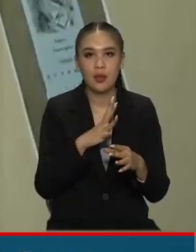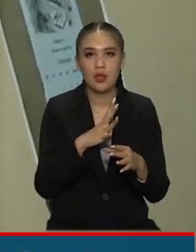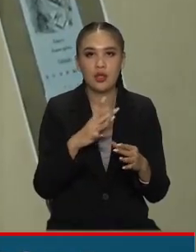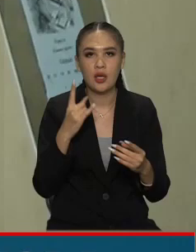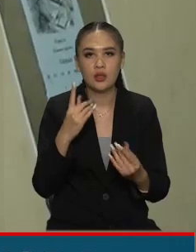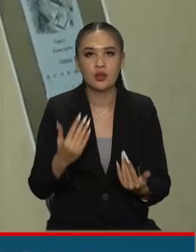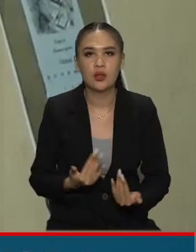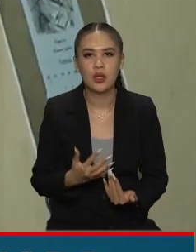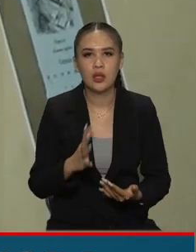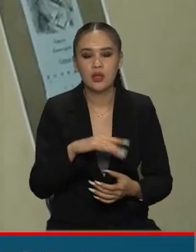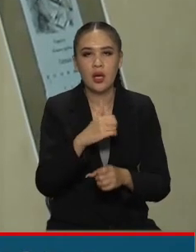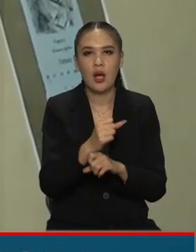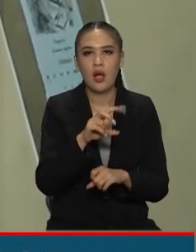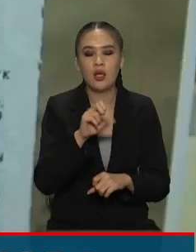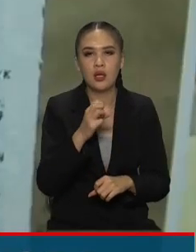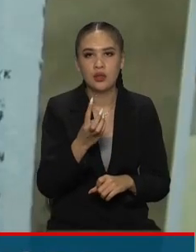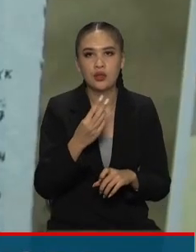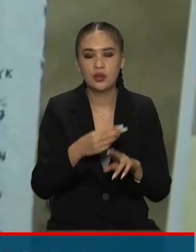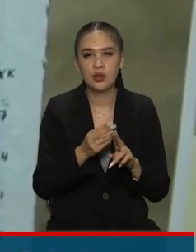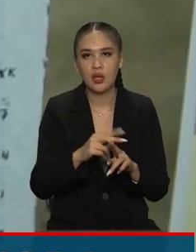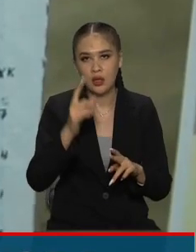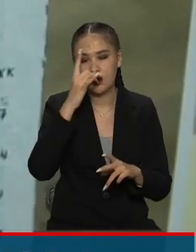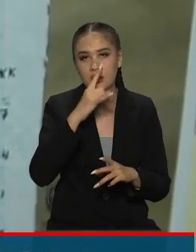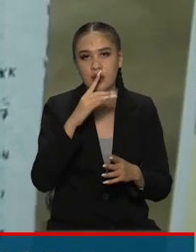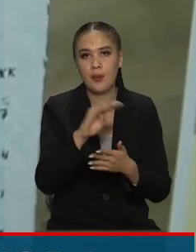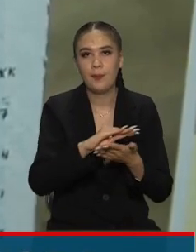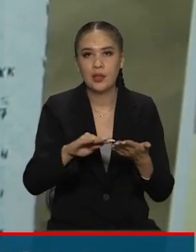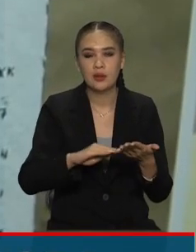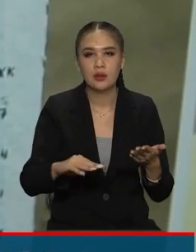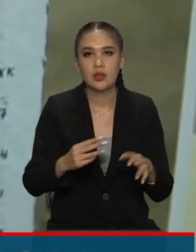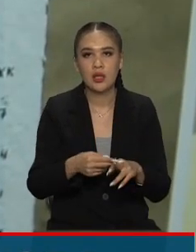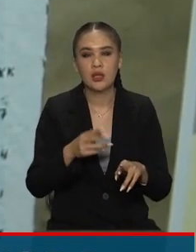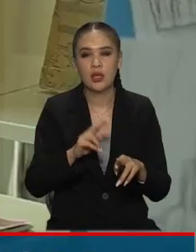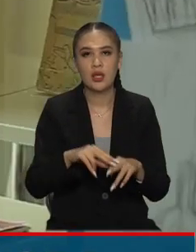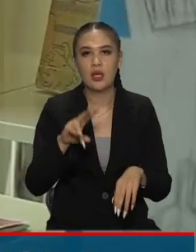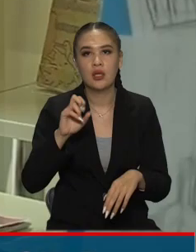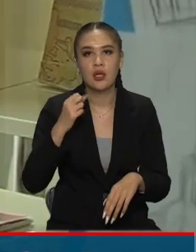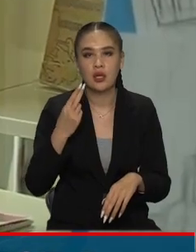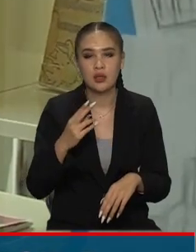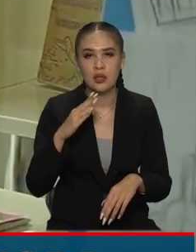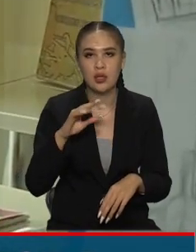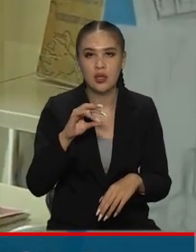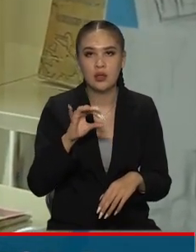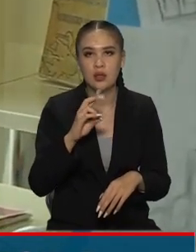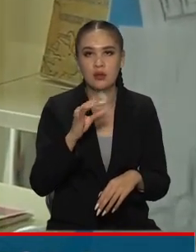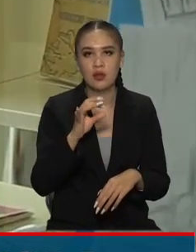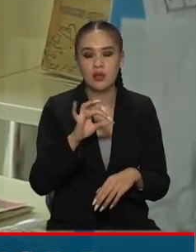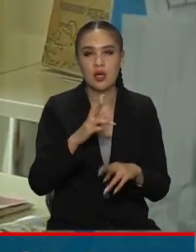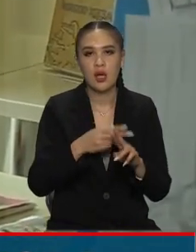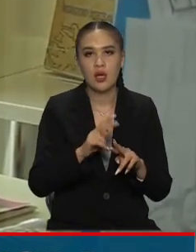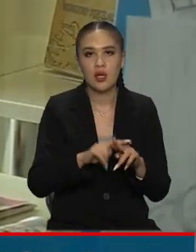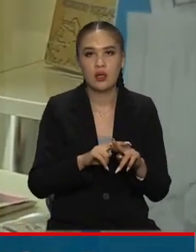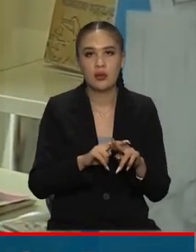одного из лидеров партии «Аллаш» – реформатора казахской письменности и основоположника национальной лингвистики и литературоведения